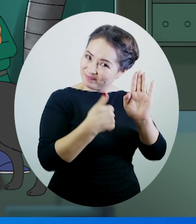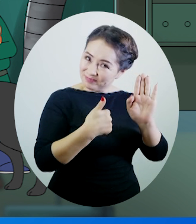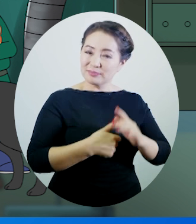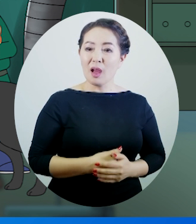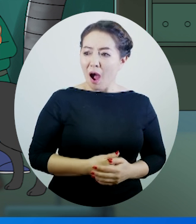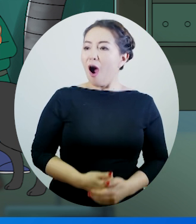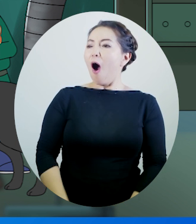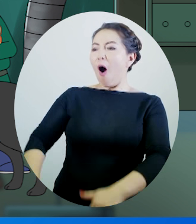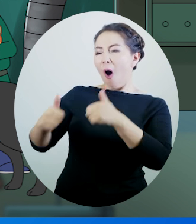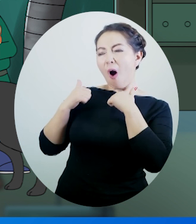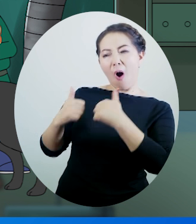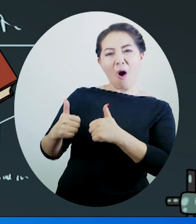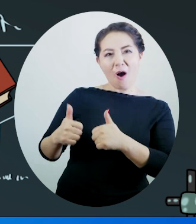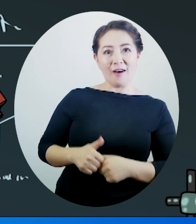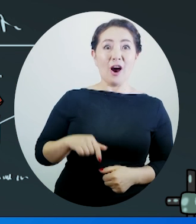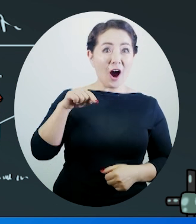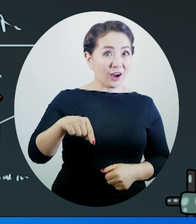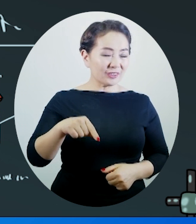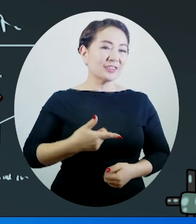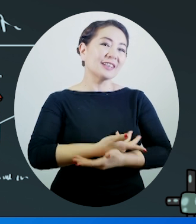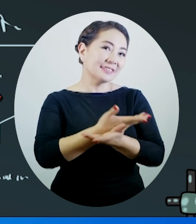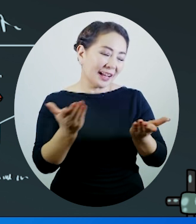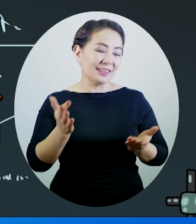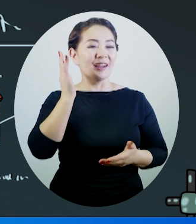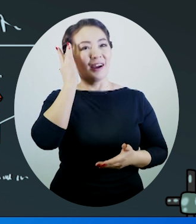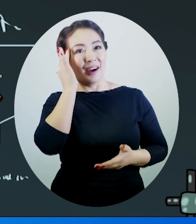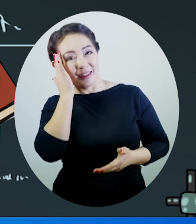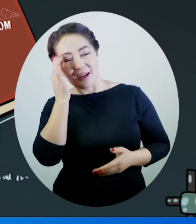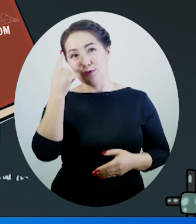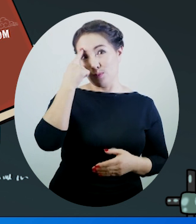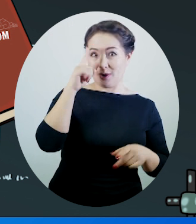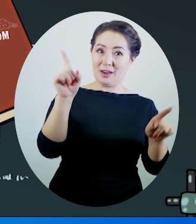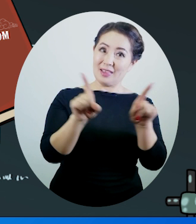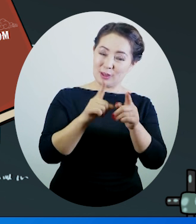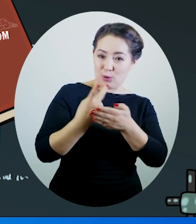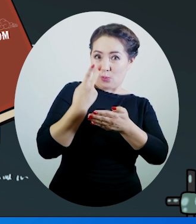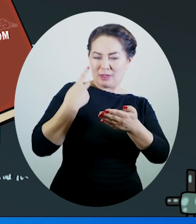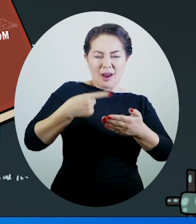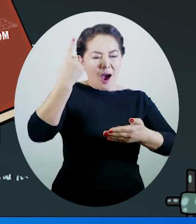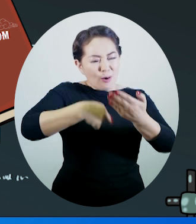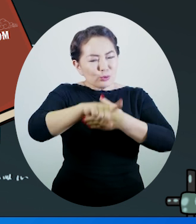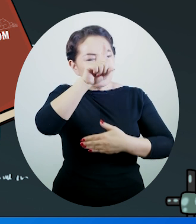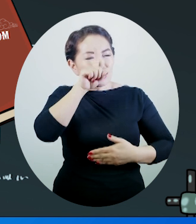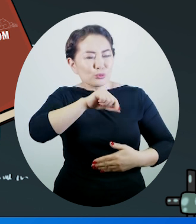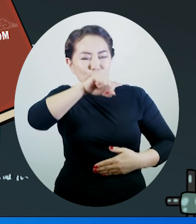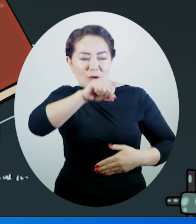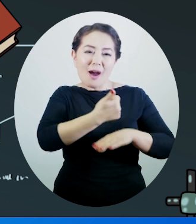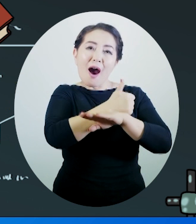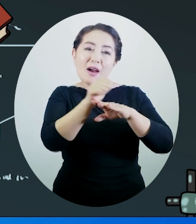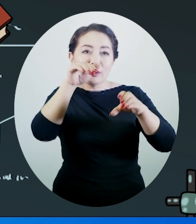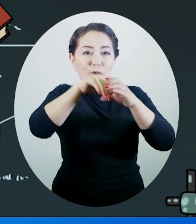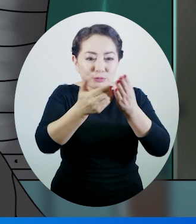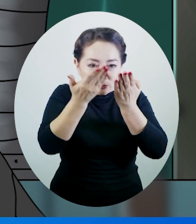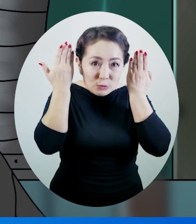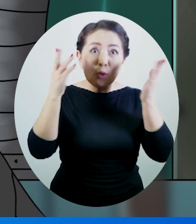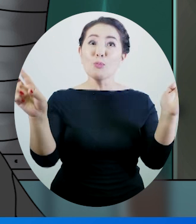Вау! Янз юм бэ? Одооноос та нар маань гадаад болон Монгол үлгэрүүдийн дуртайгаар нь аялж болохоор болсон гэд боддоо.